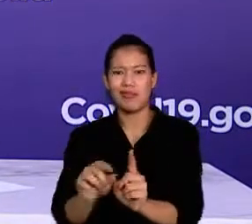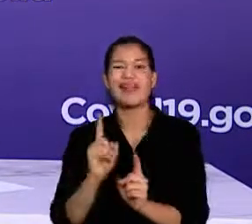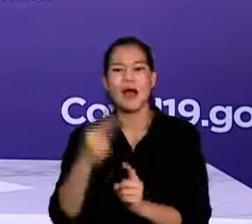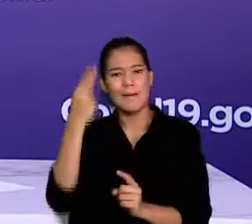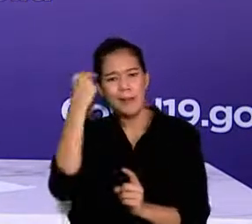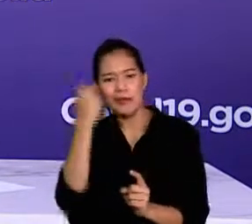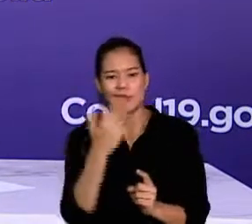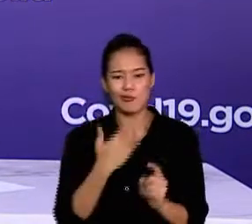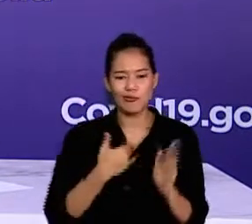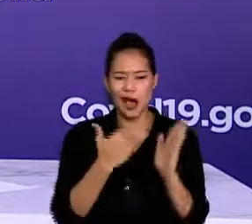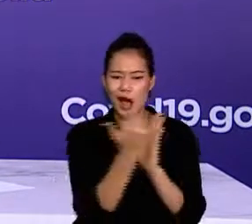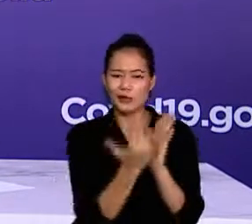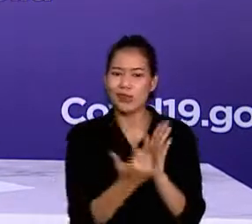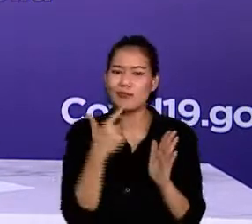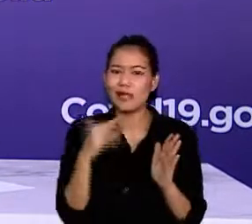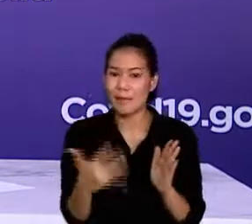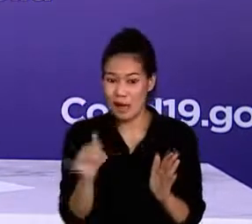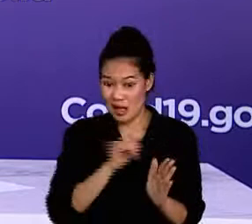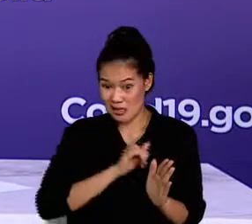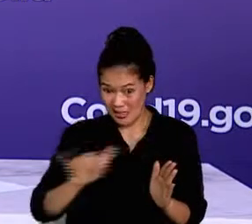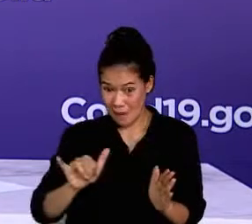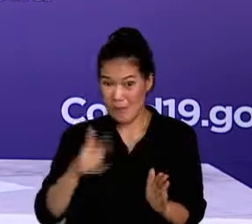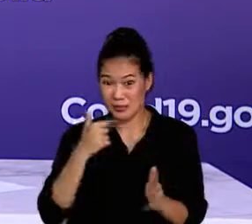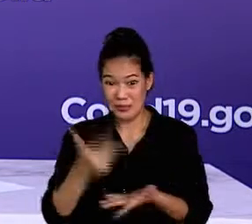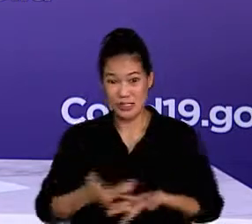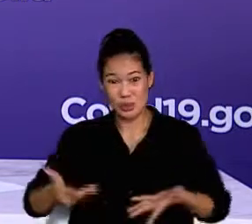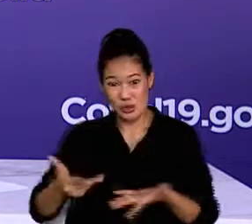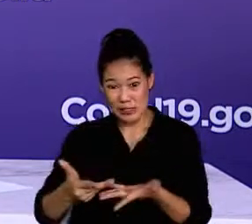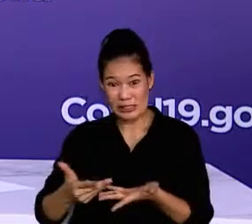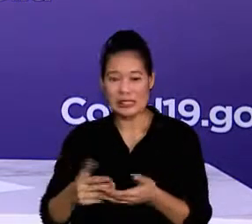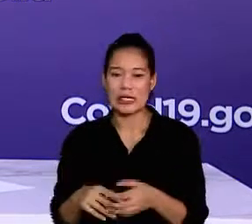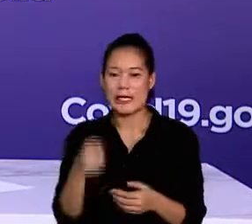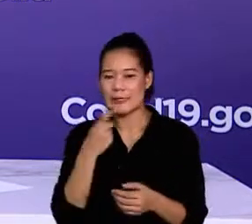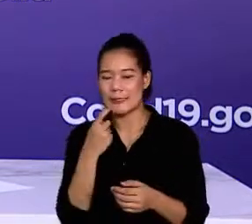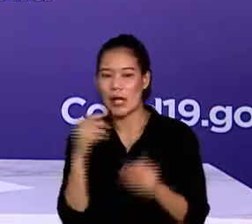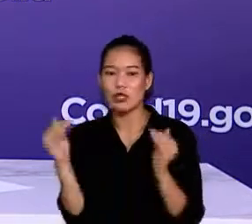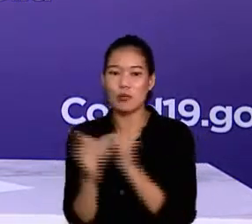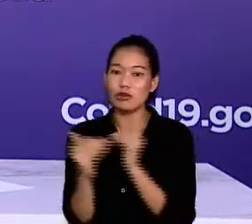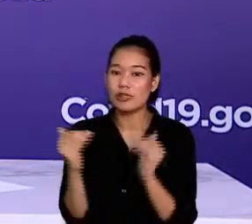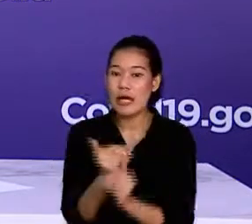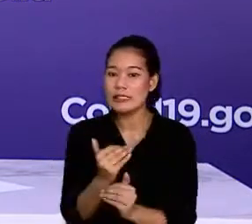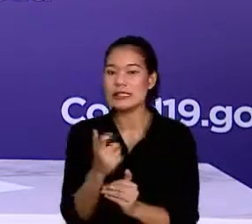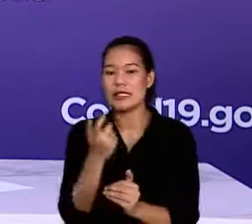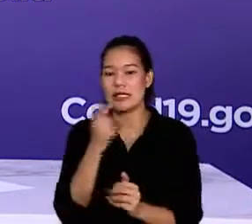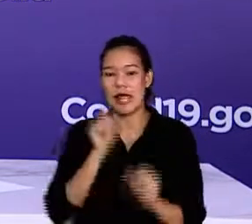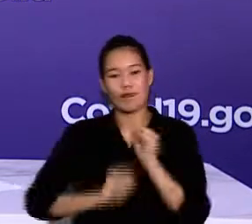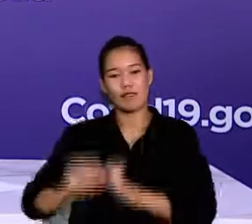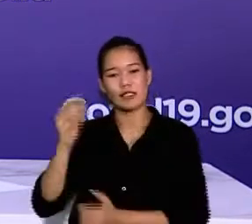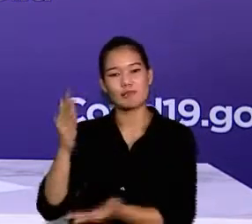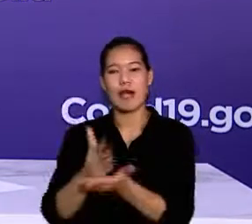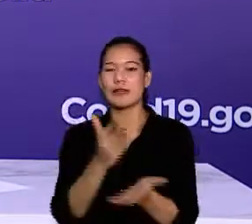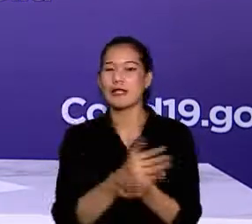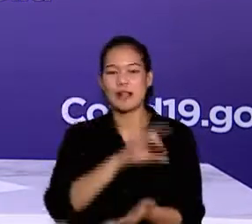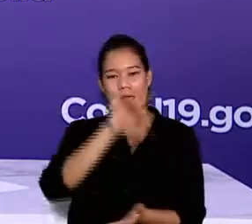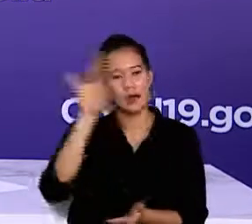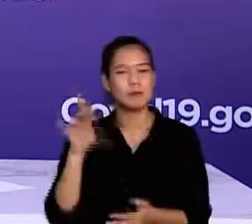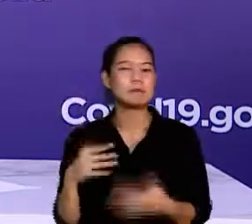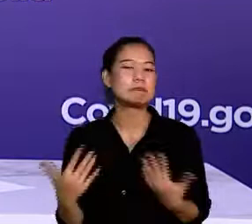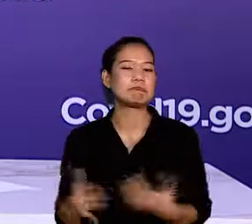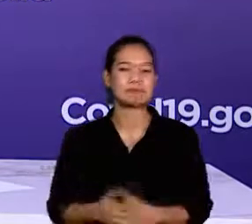akan dikeluarkan apakah akan sama dengan ketika pandemic terkait soal transportasi pembatasan aktivitas dan